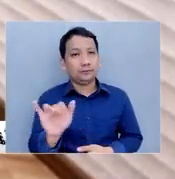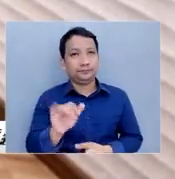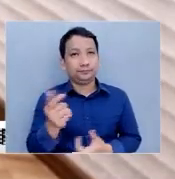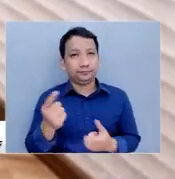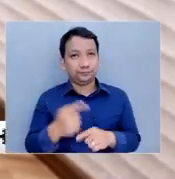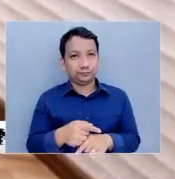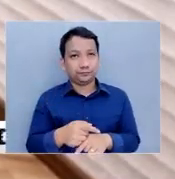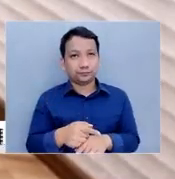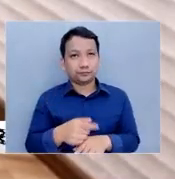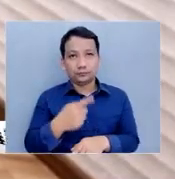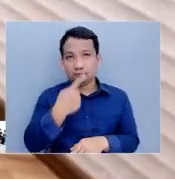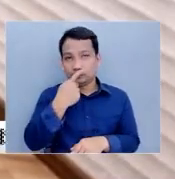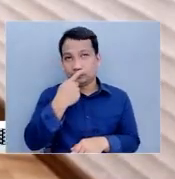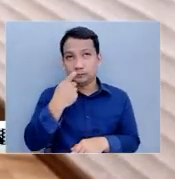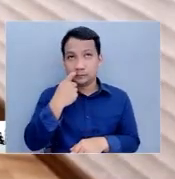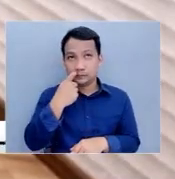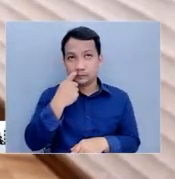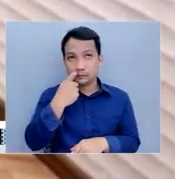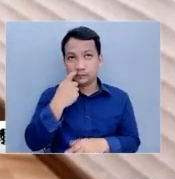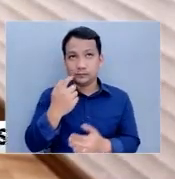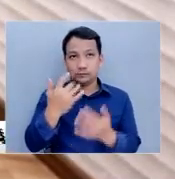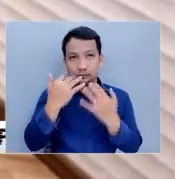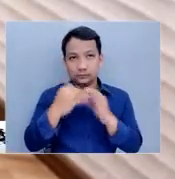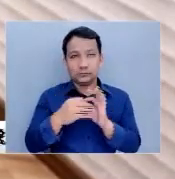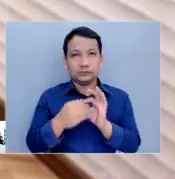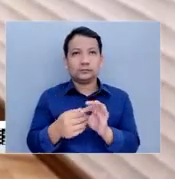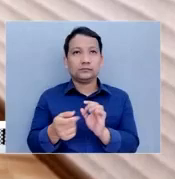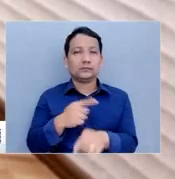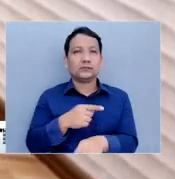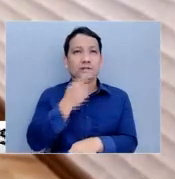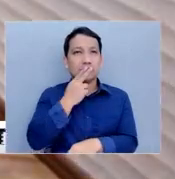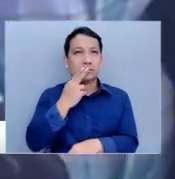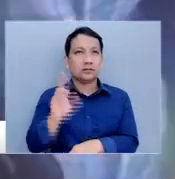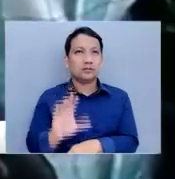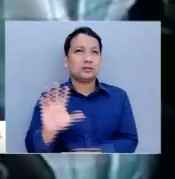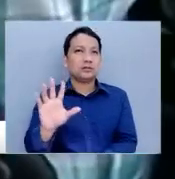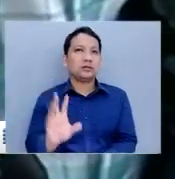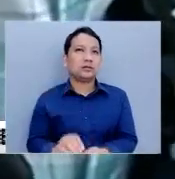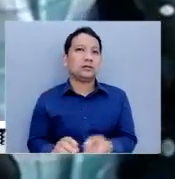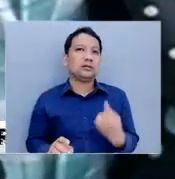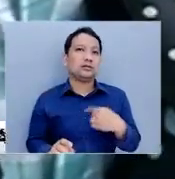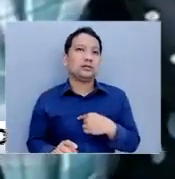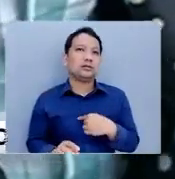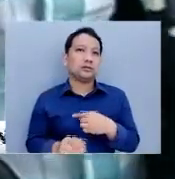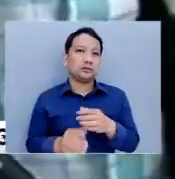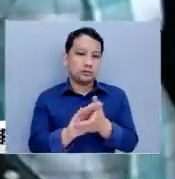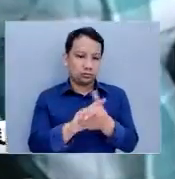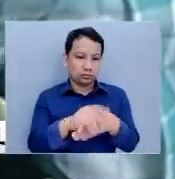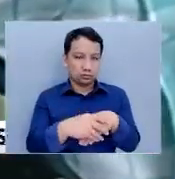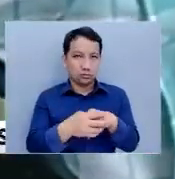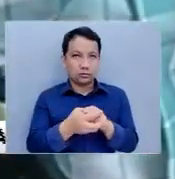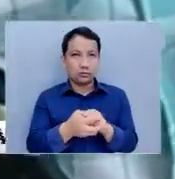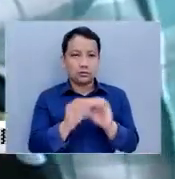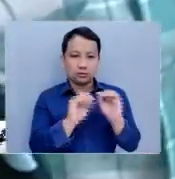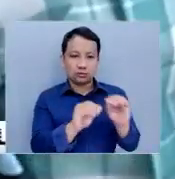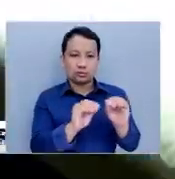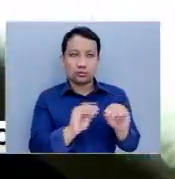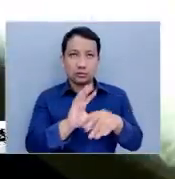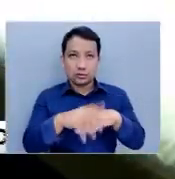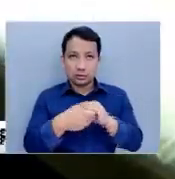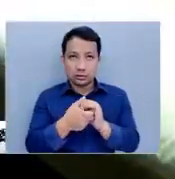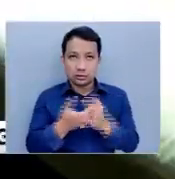ng nasal spray, iwasang makalanghap ng usok mula sa sigarilyo ang inyong mga anak at turuan din silang ugaliing maghugas ng